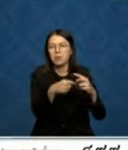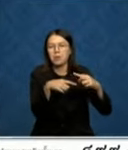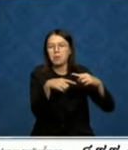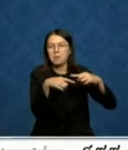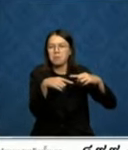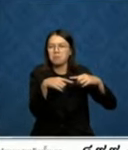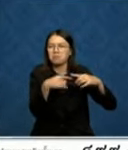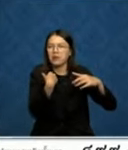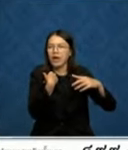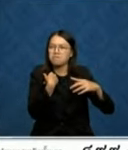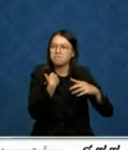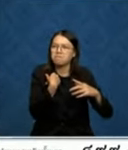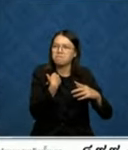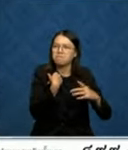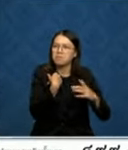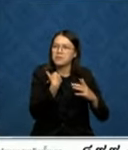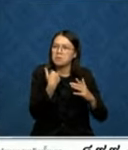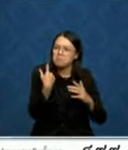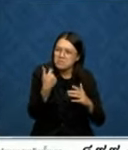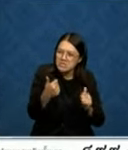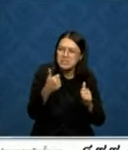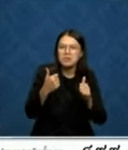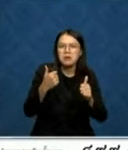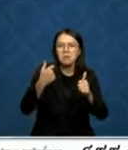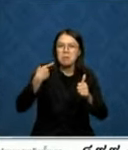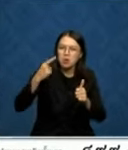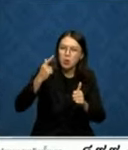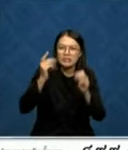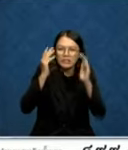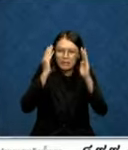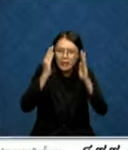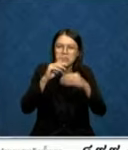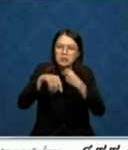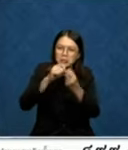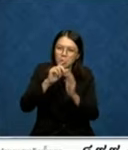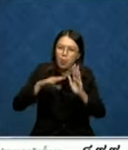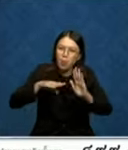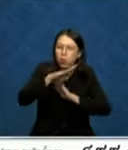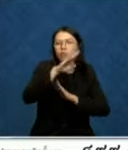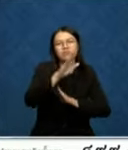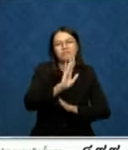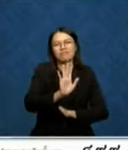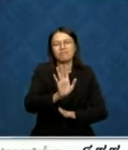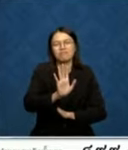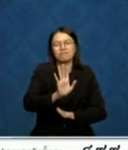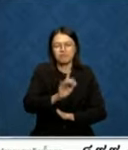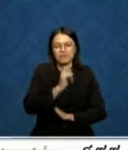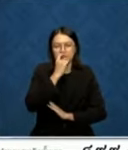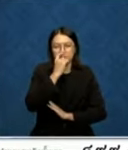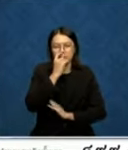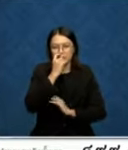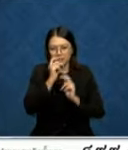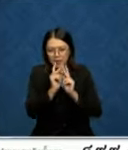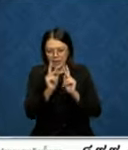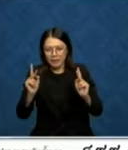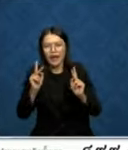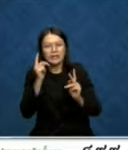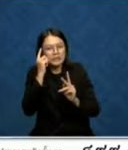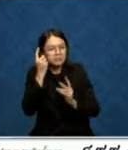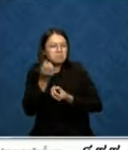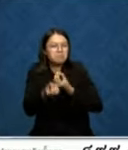การนี้ไม่ได้ผลเต็มที่อย่างที่ตั้งใจไว้ผมเข้าใจว่าในประเด็นนี้ท่านกรรมาธิการท่านอื่นๆก็คงได้แสดง